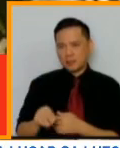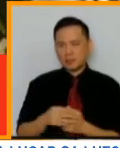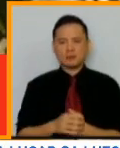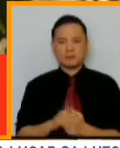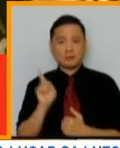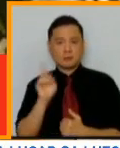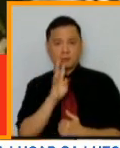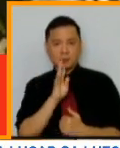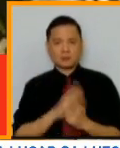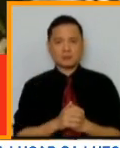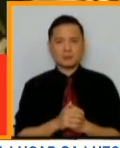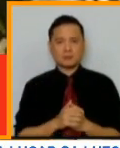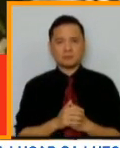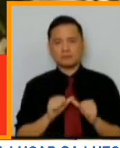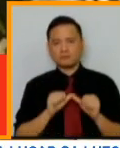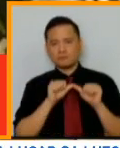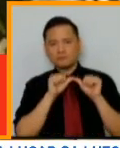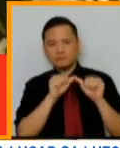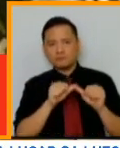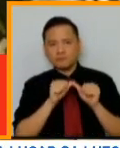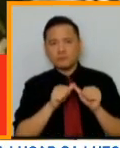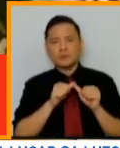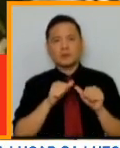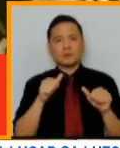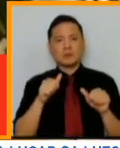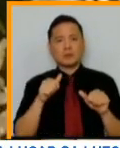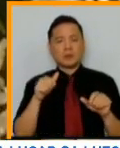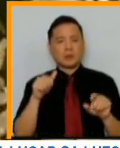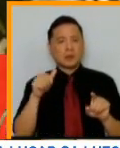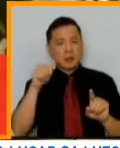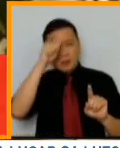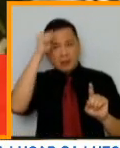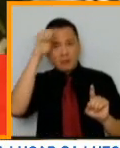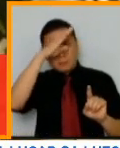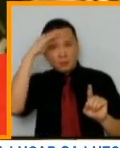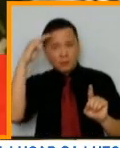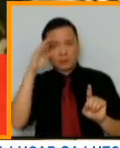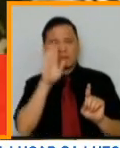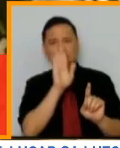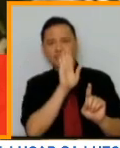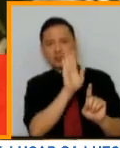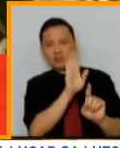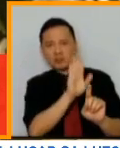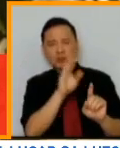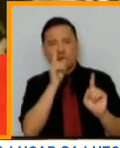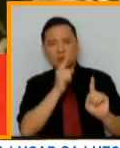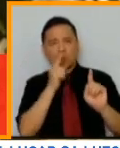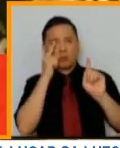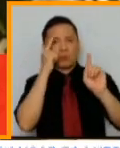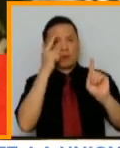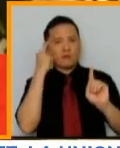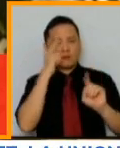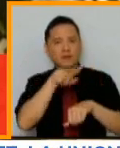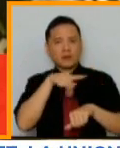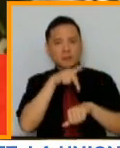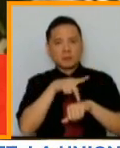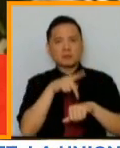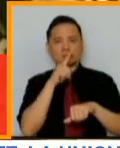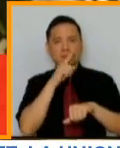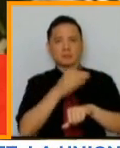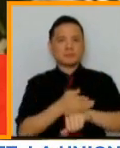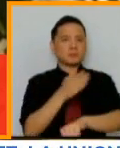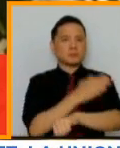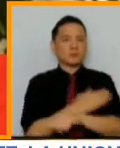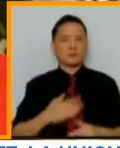Andres Bonifacio na ang Pilipino ay mamuhay ng maayos sa mundong ito. Hindi tayo nilikha ng Panginoon, sabi nga